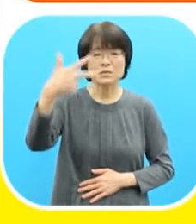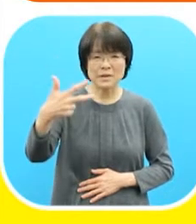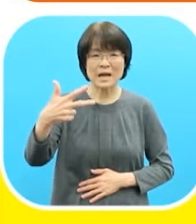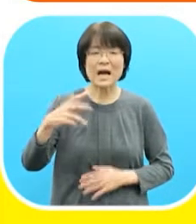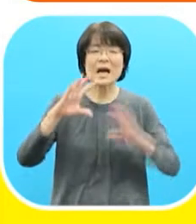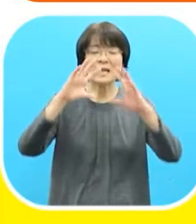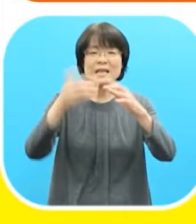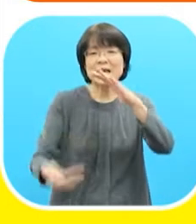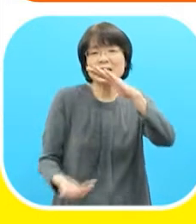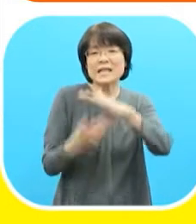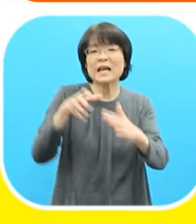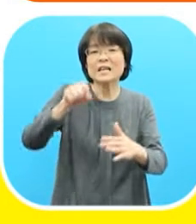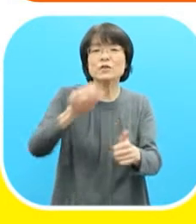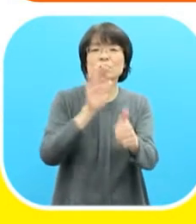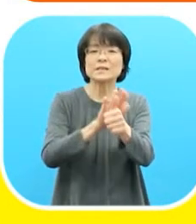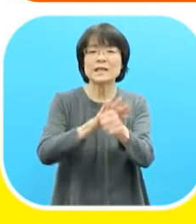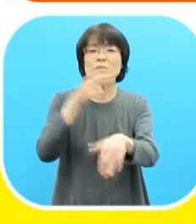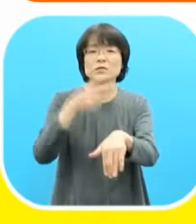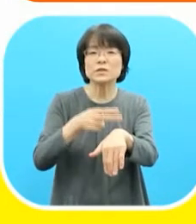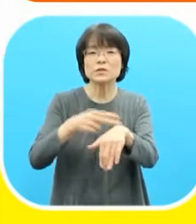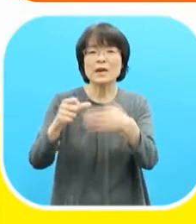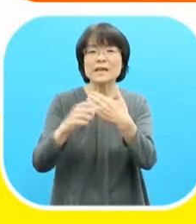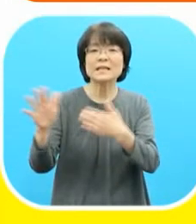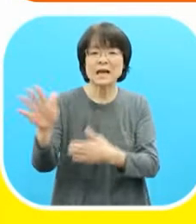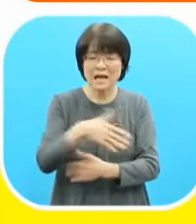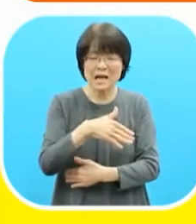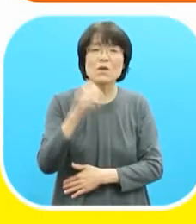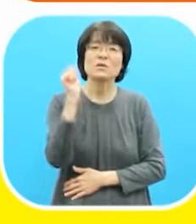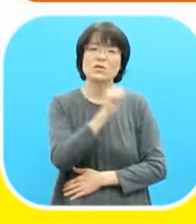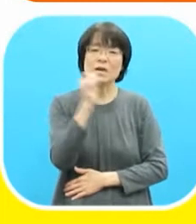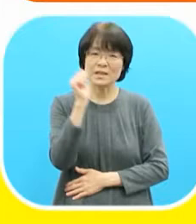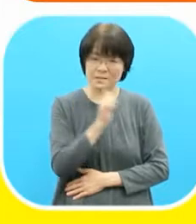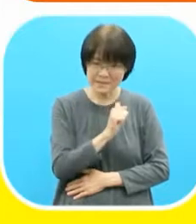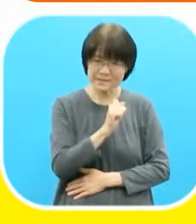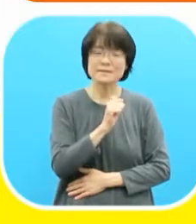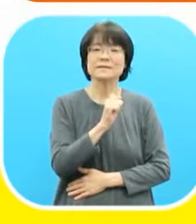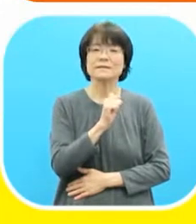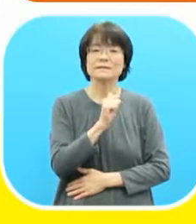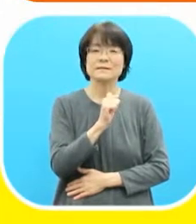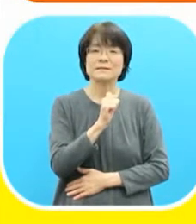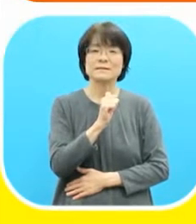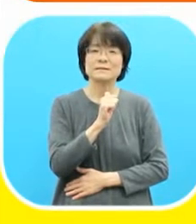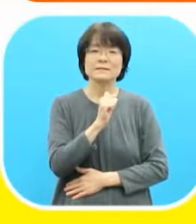世界シェアナンバーワンを支える技術を秋田からを紹介します。お楽しみに。